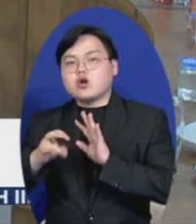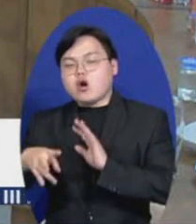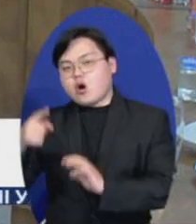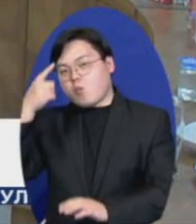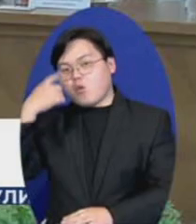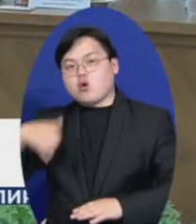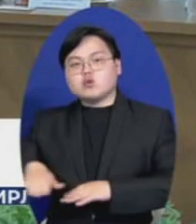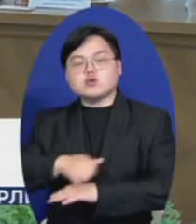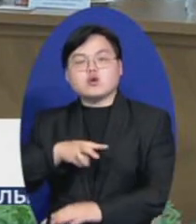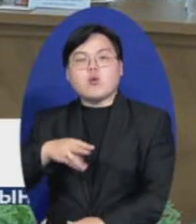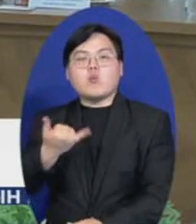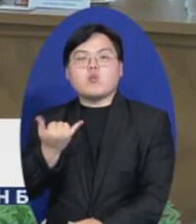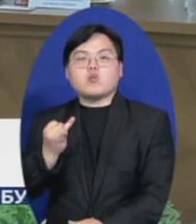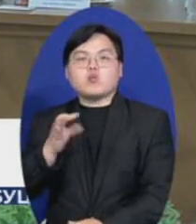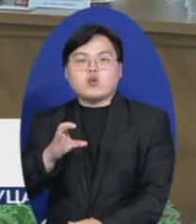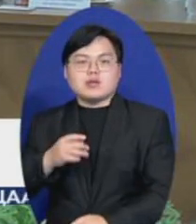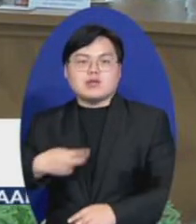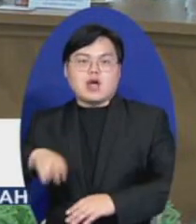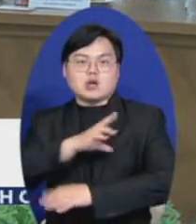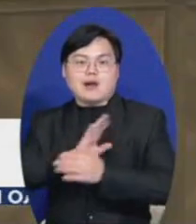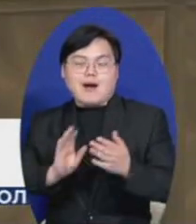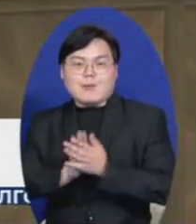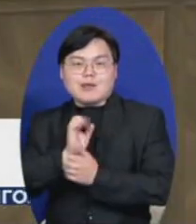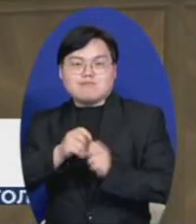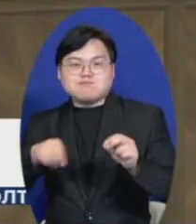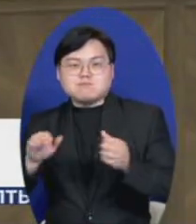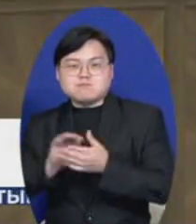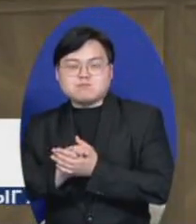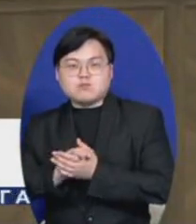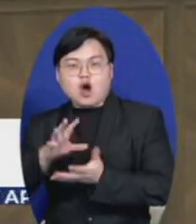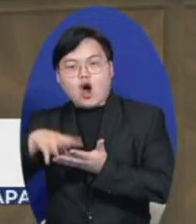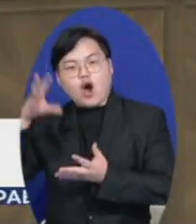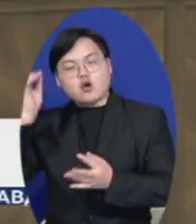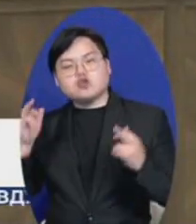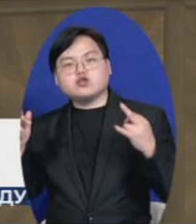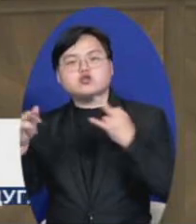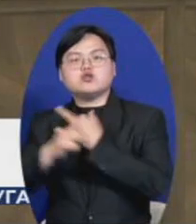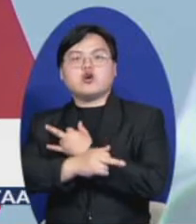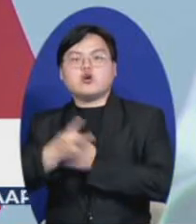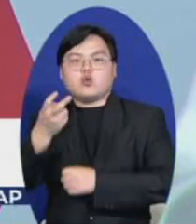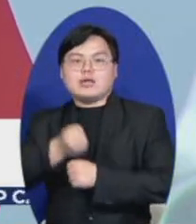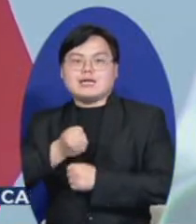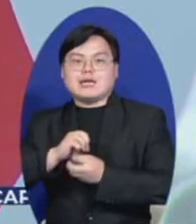хамтран ажиллаж санал бичиг байгуулснаас хойш оюутны солилцооны хөтөлбөрийг амжилттай хэрэгжүүлж байна.